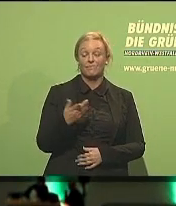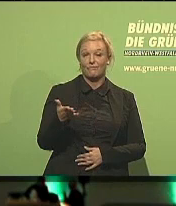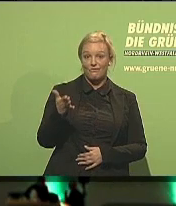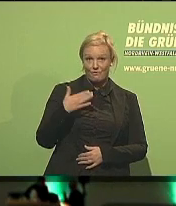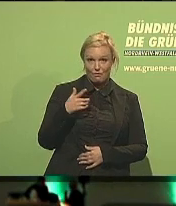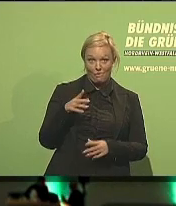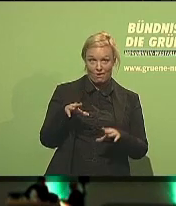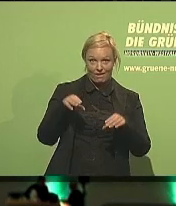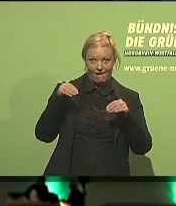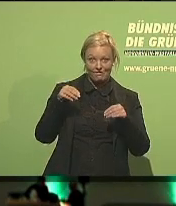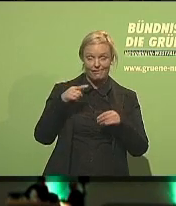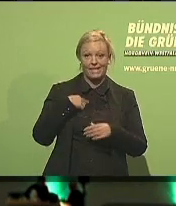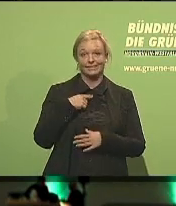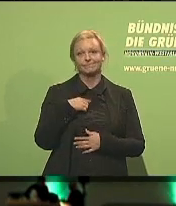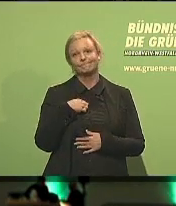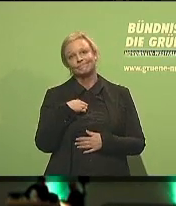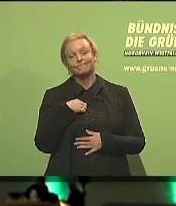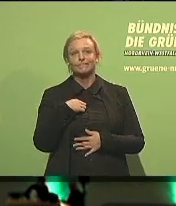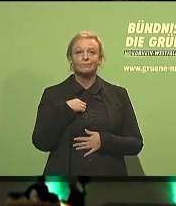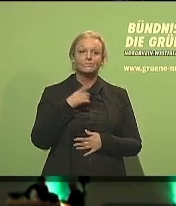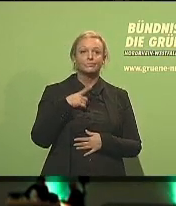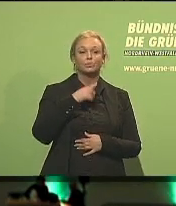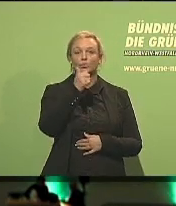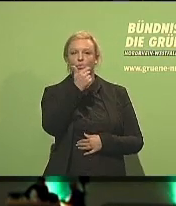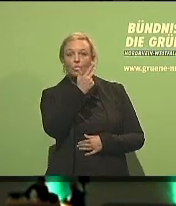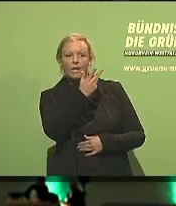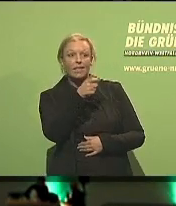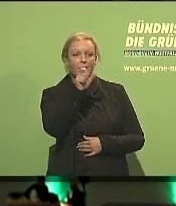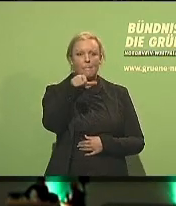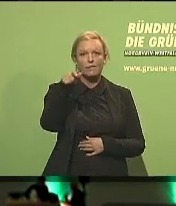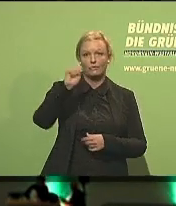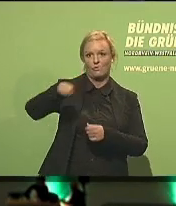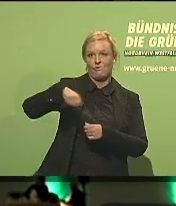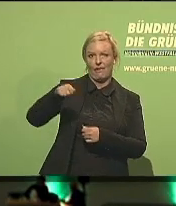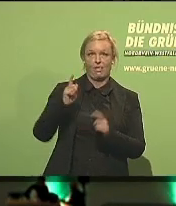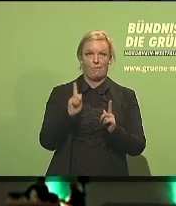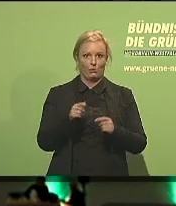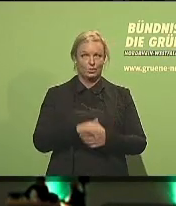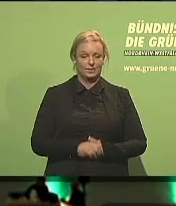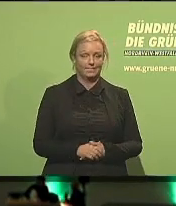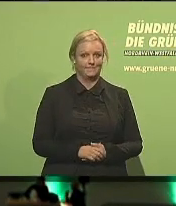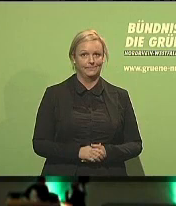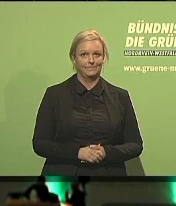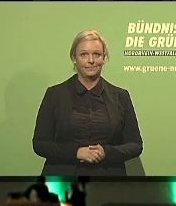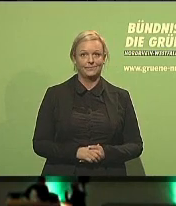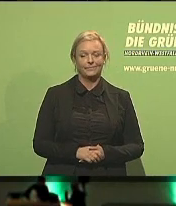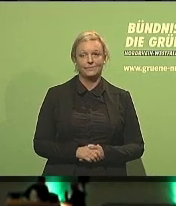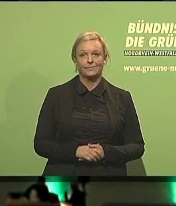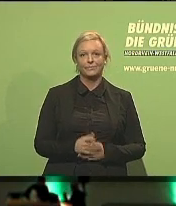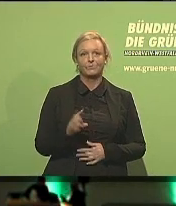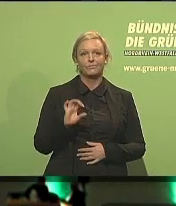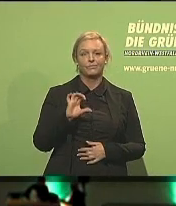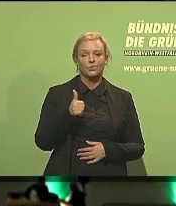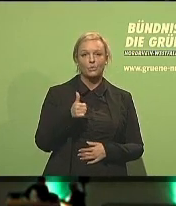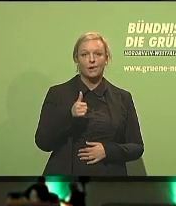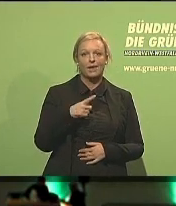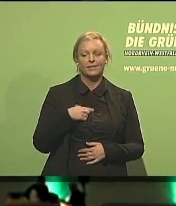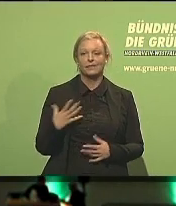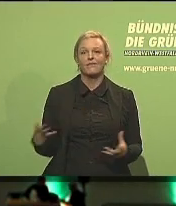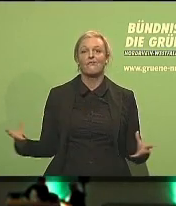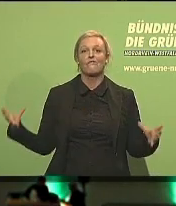Wahlen müssen wir aber noch einige Personen wählen und zunächst einmal die